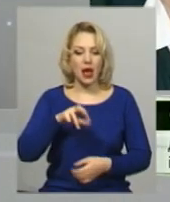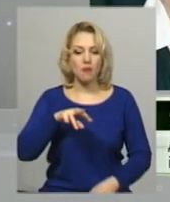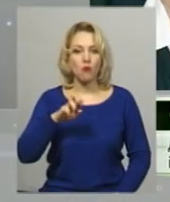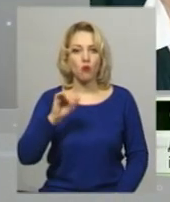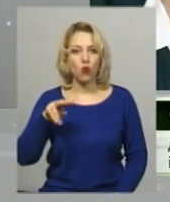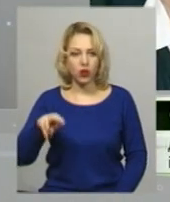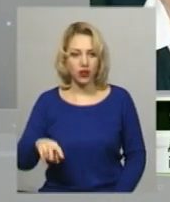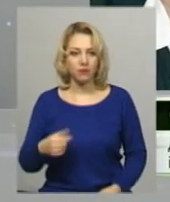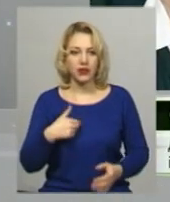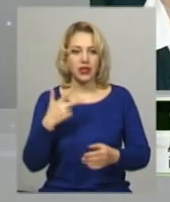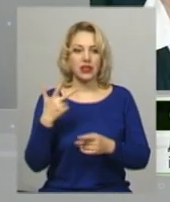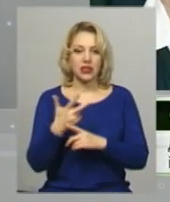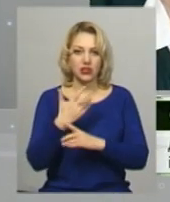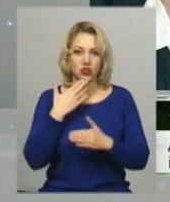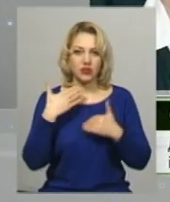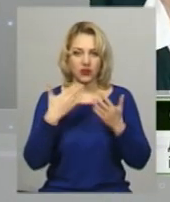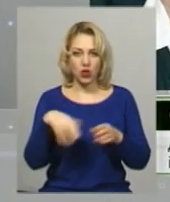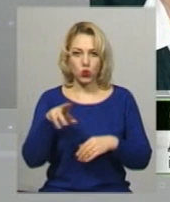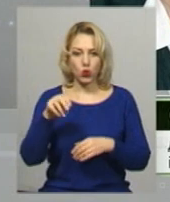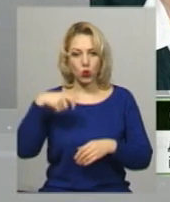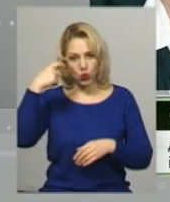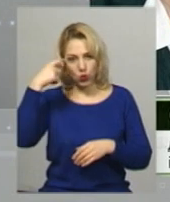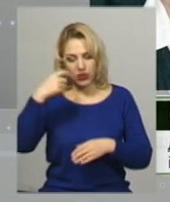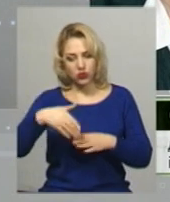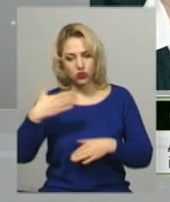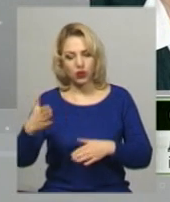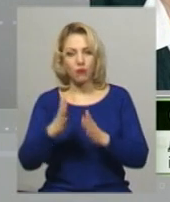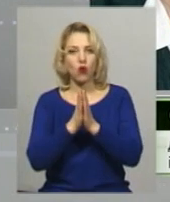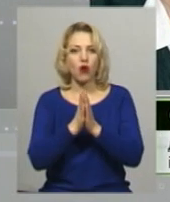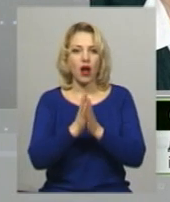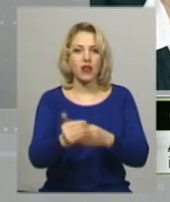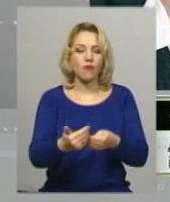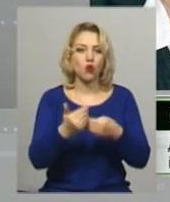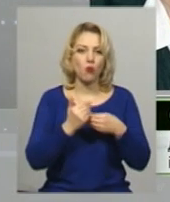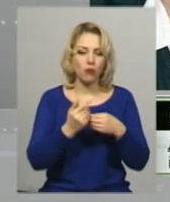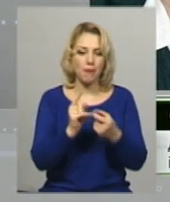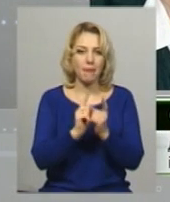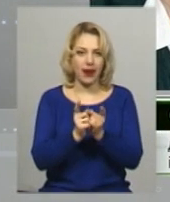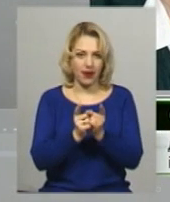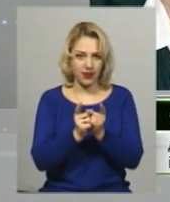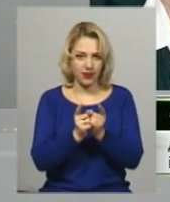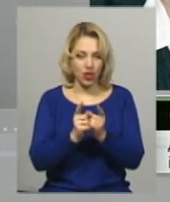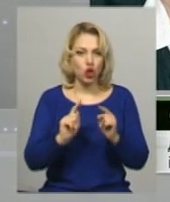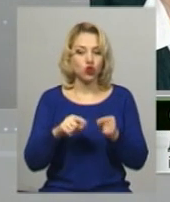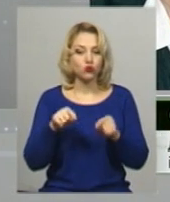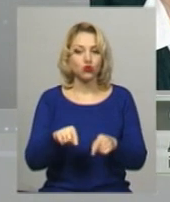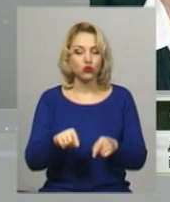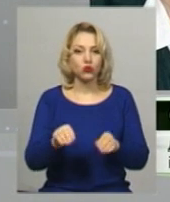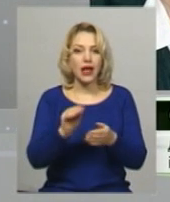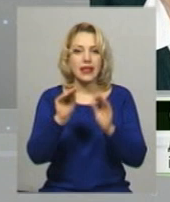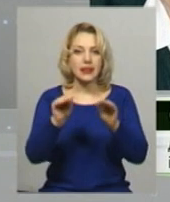цього тричі, якщо буде точно, зверталися до турецької сторони з проханням допомогти в перекладенні, тому що вони